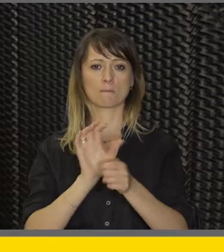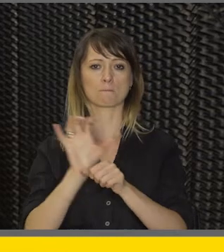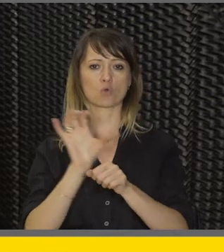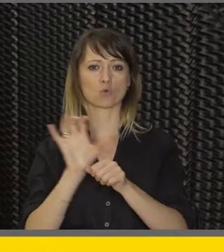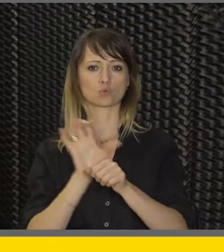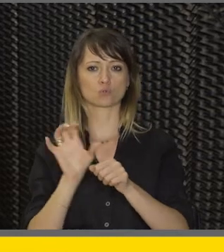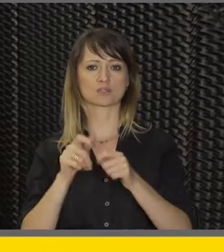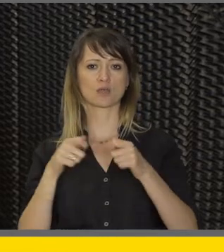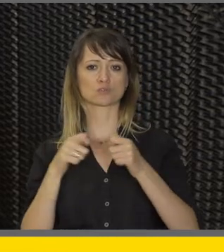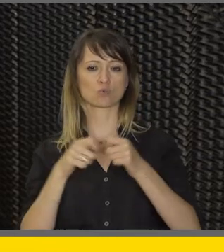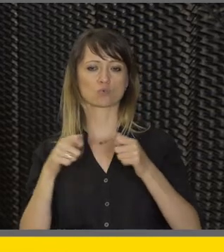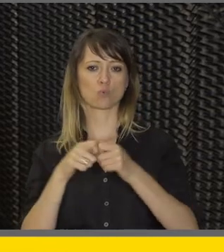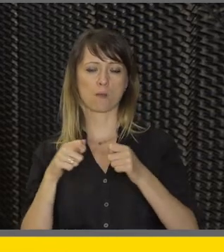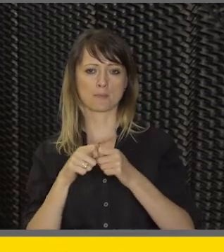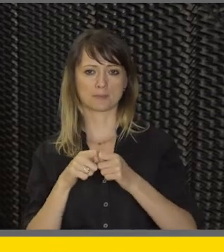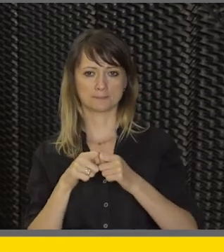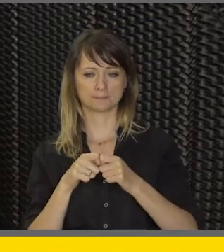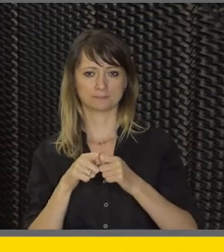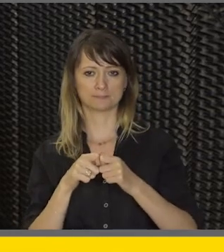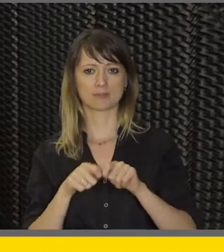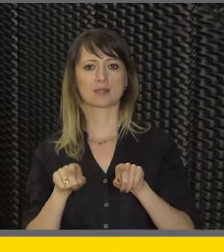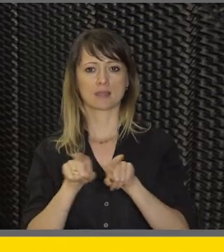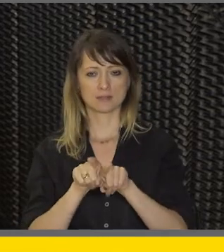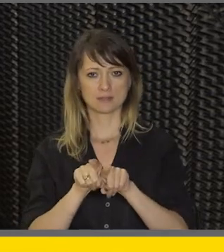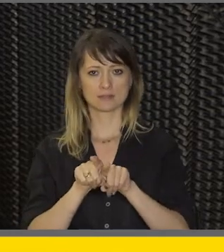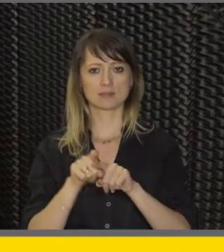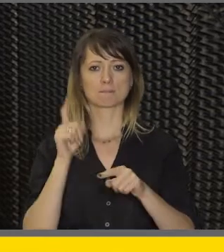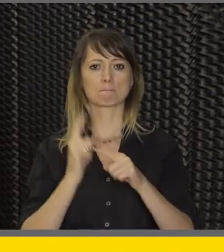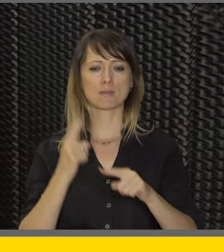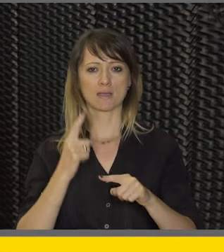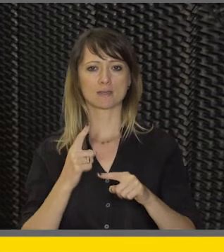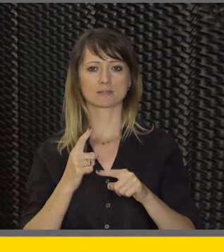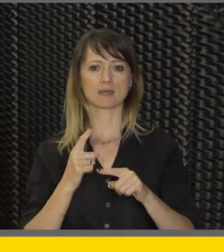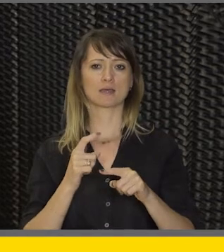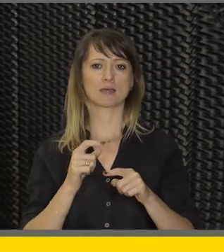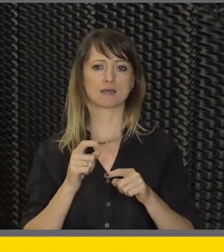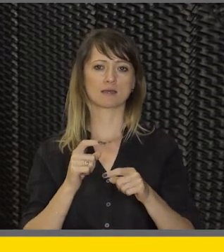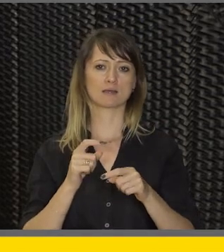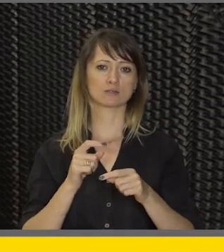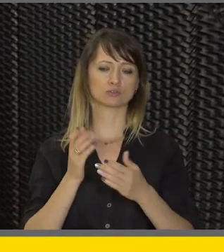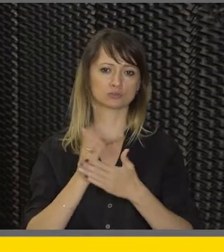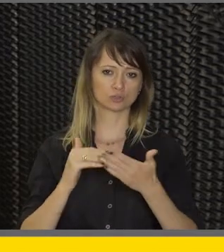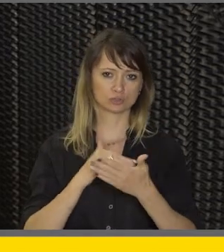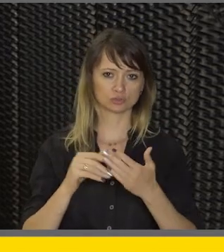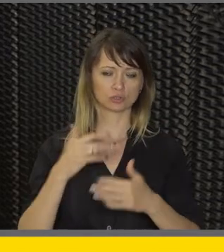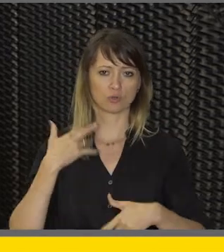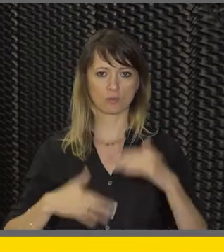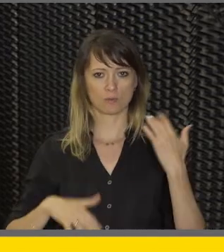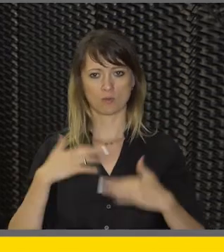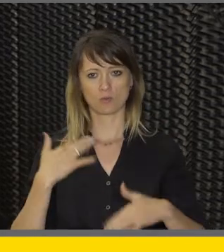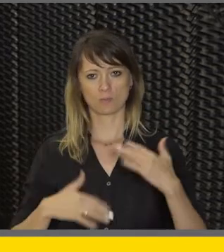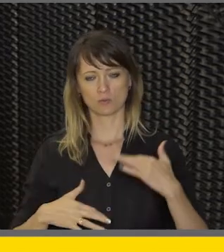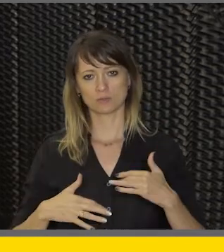na przykład, tak? Ale jest również produkcja metali, wyrobów metalowych, części komputerowych, urządzeń